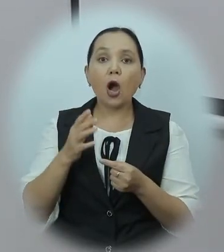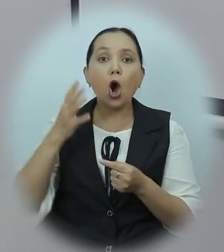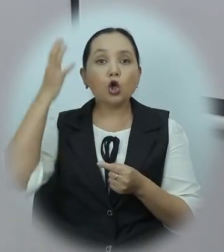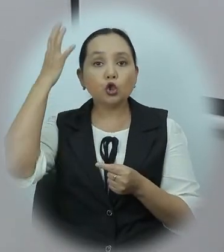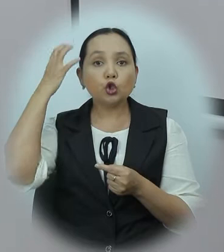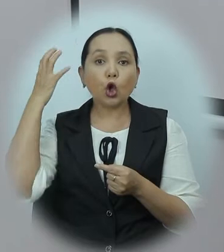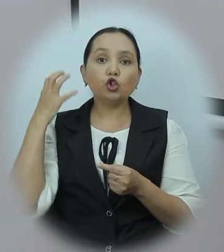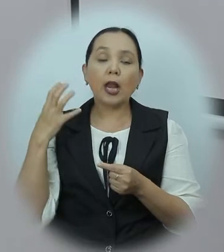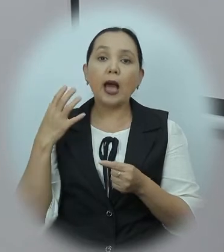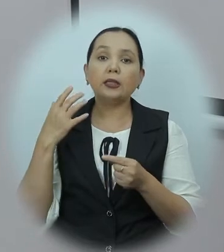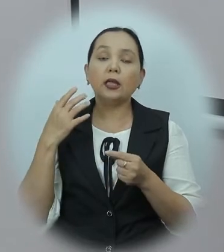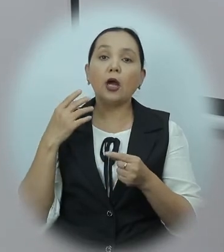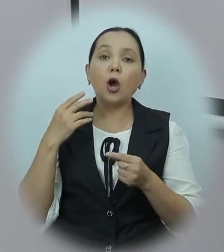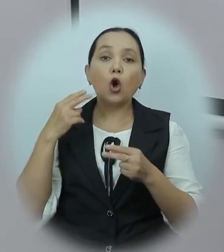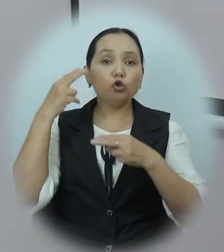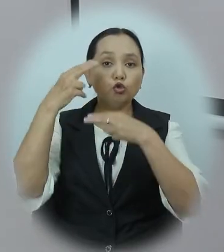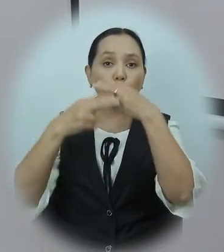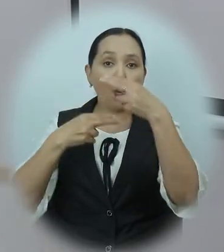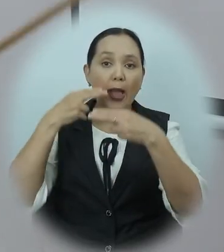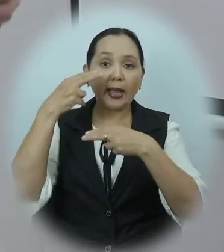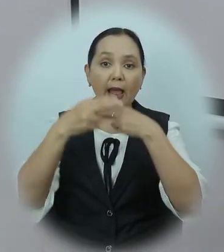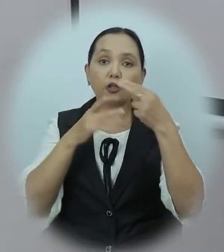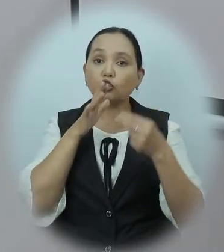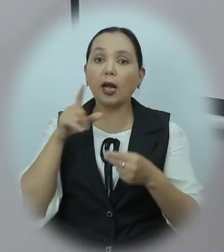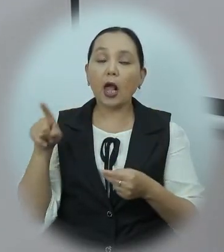Sochlarni turmaklash jarayonida